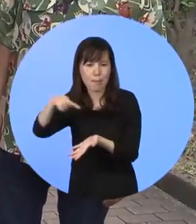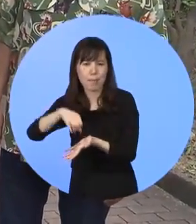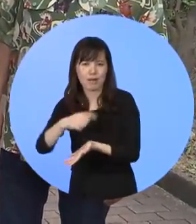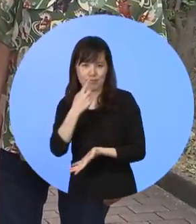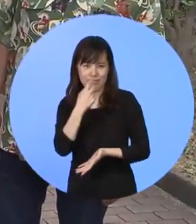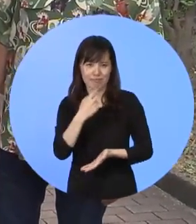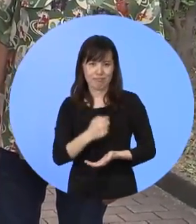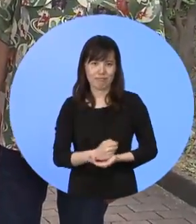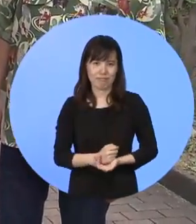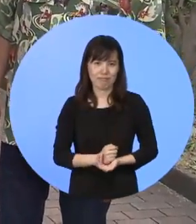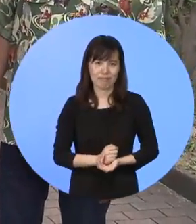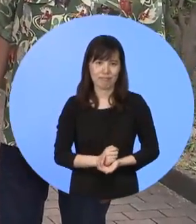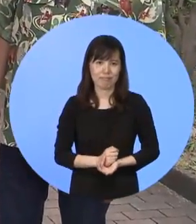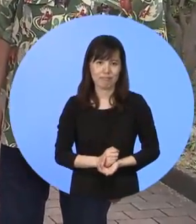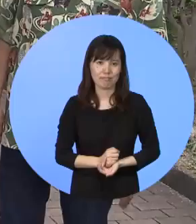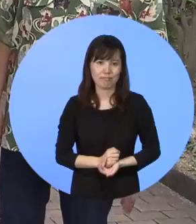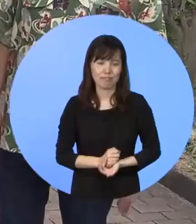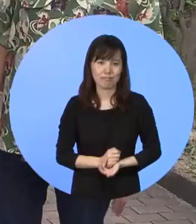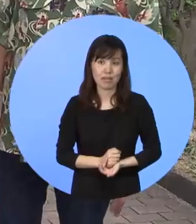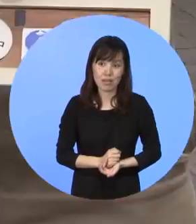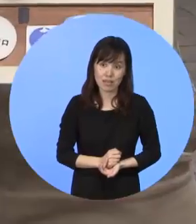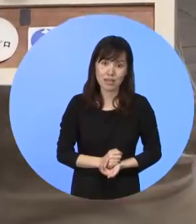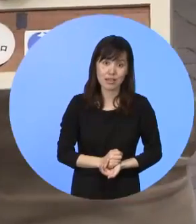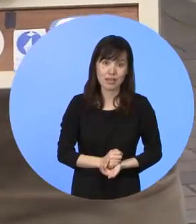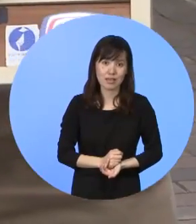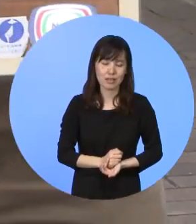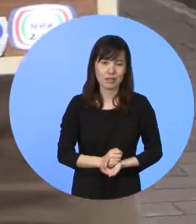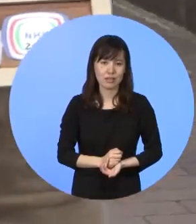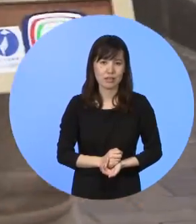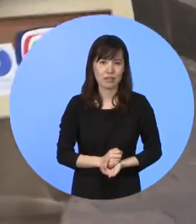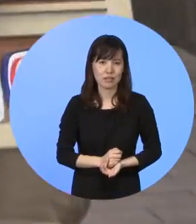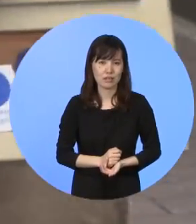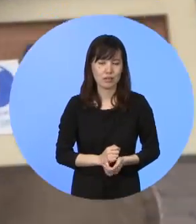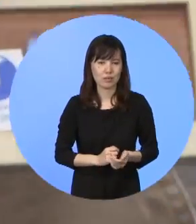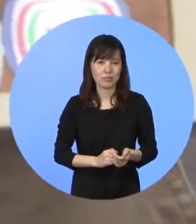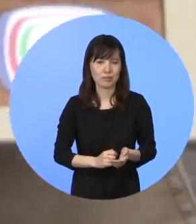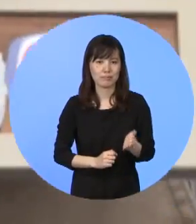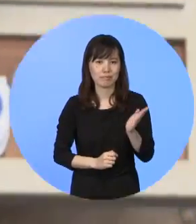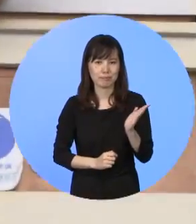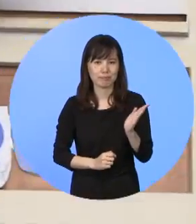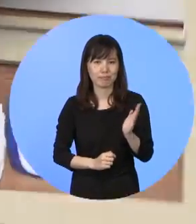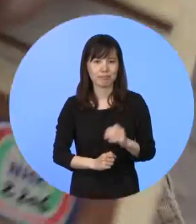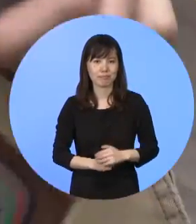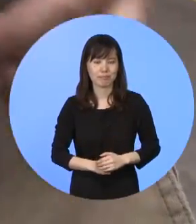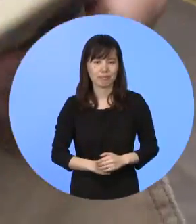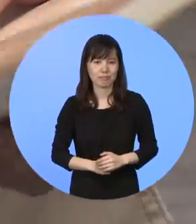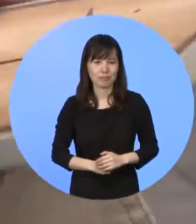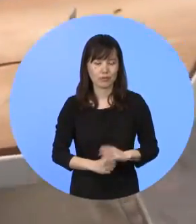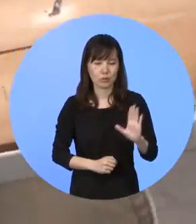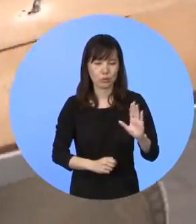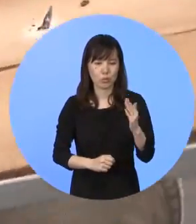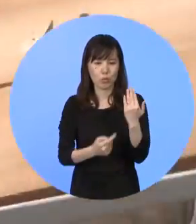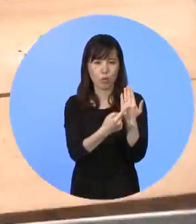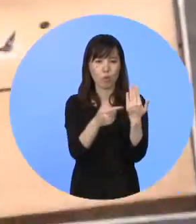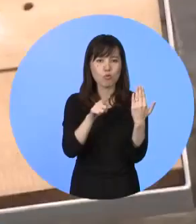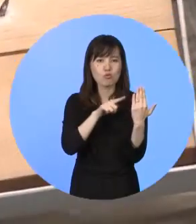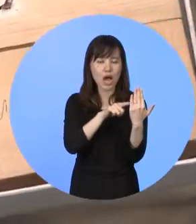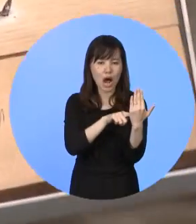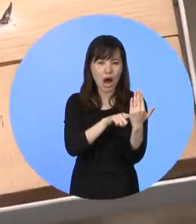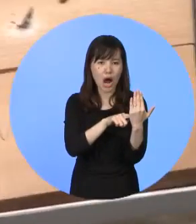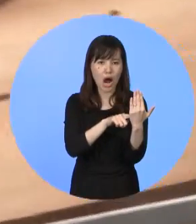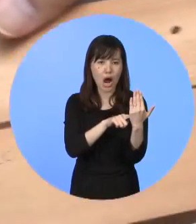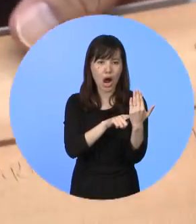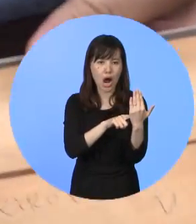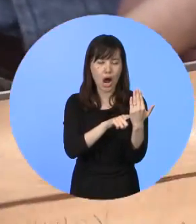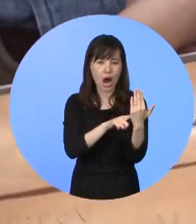え、あれ、早乙女さんがひっぺがしたんですか。はいはい、あ、本当だ、これひっぺがされてる。はい、 この裏を見るとほ